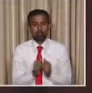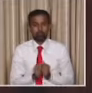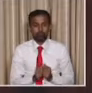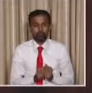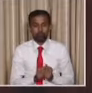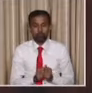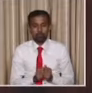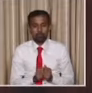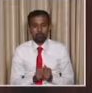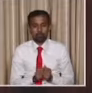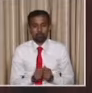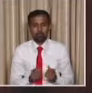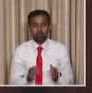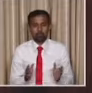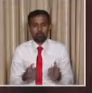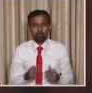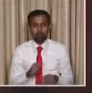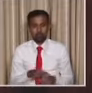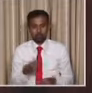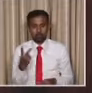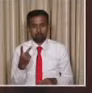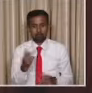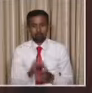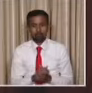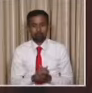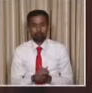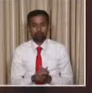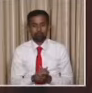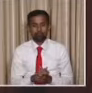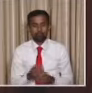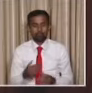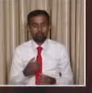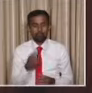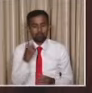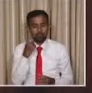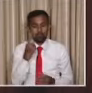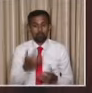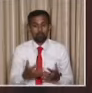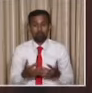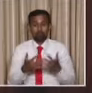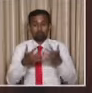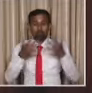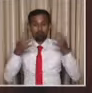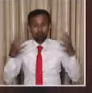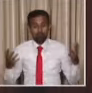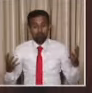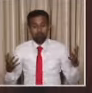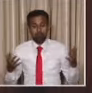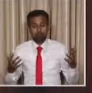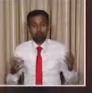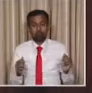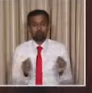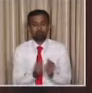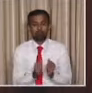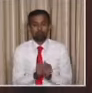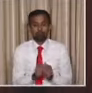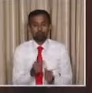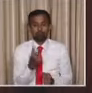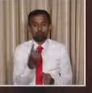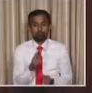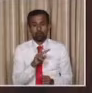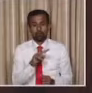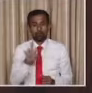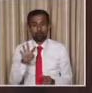ගරු මන්ත්‍රීතුමා අපිට තව විනාඩි දෙකක් කාලයක් තියෙනවා. අපි දන්නවා විශාල මෙහෙවරක්